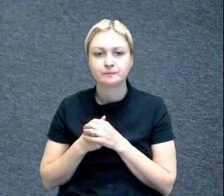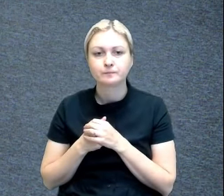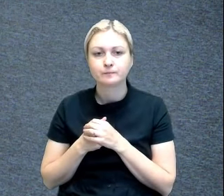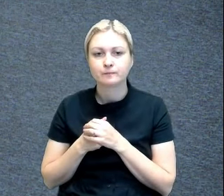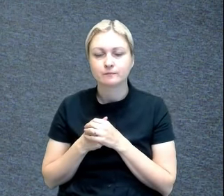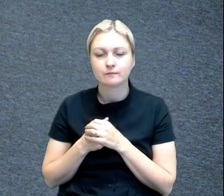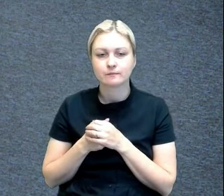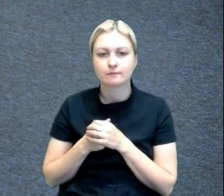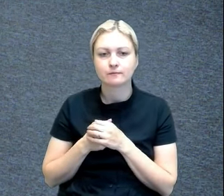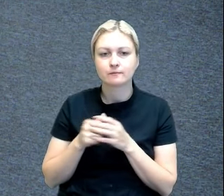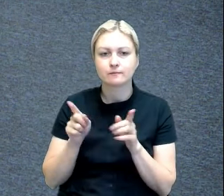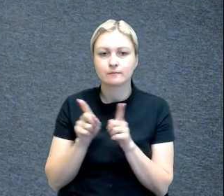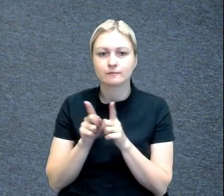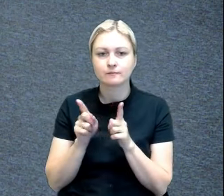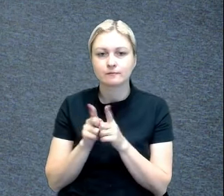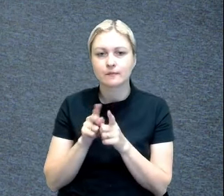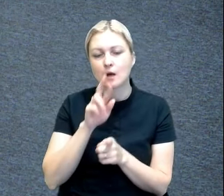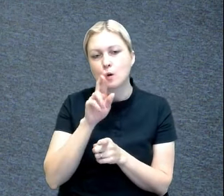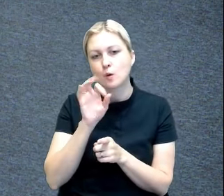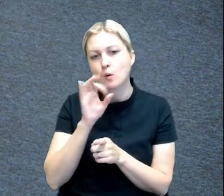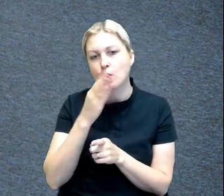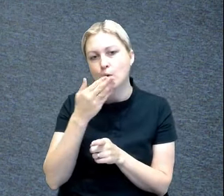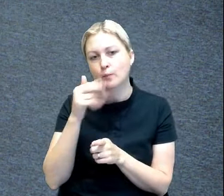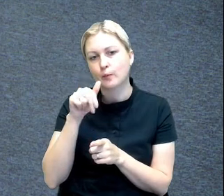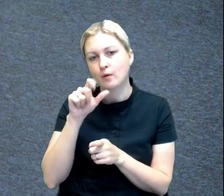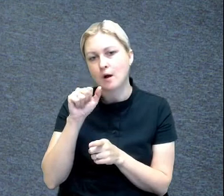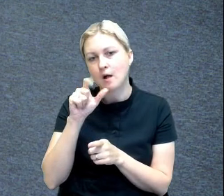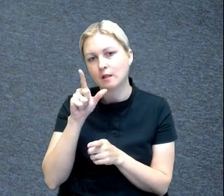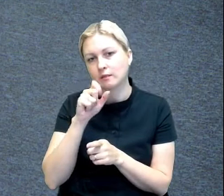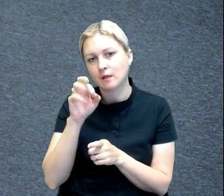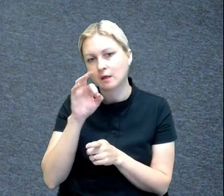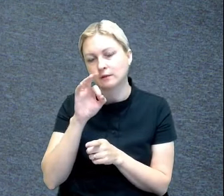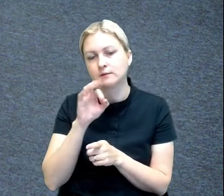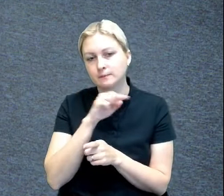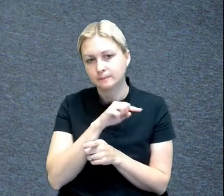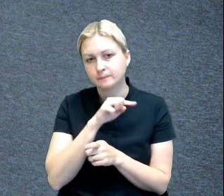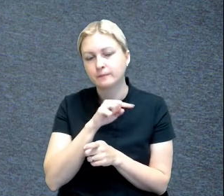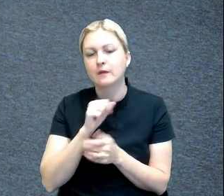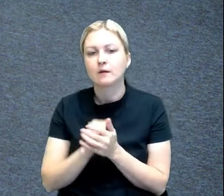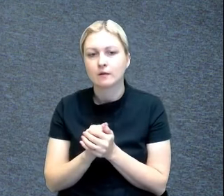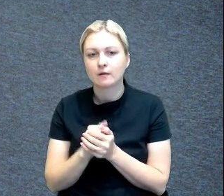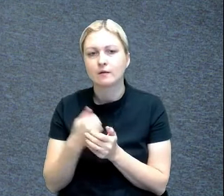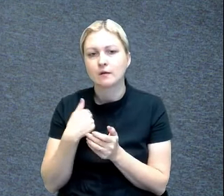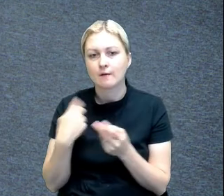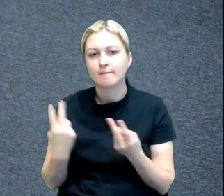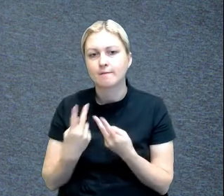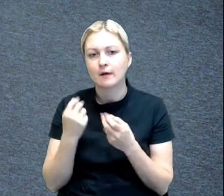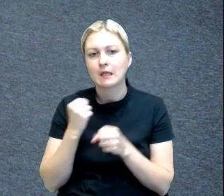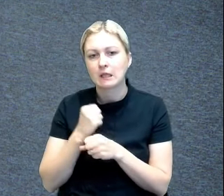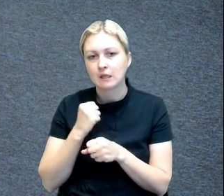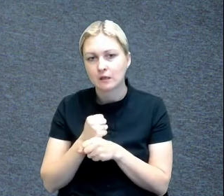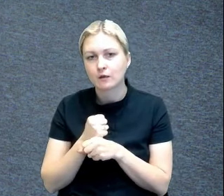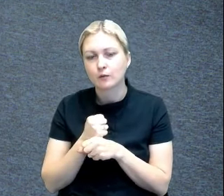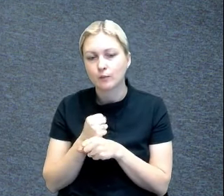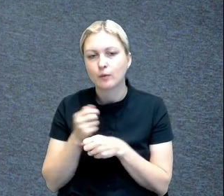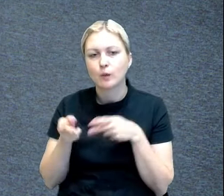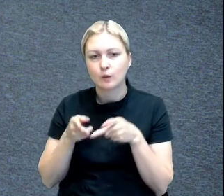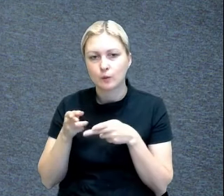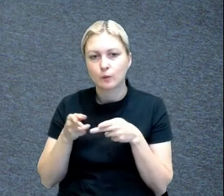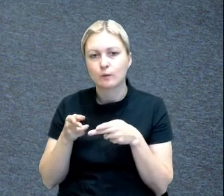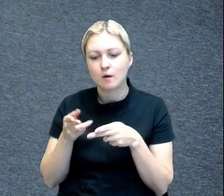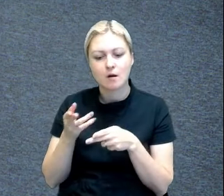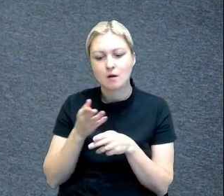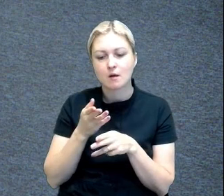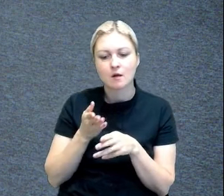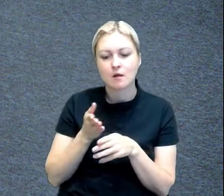daktaras romdas ir ir dirbu dar kol kas mere šiek tiek tada nedirbau bet